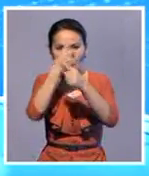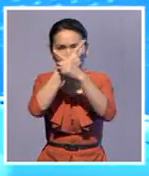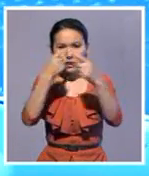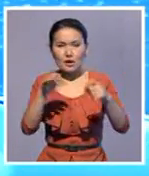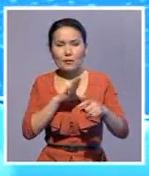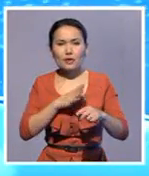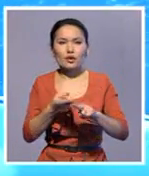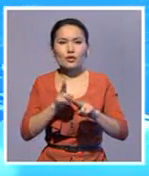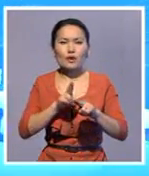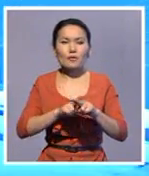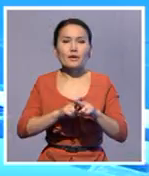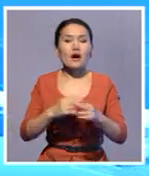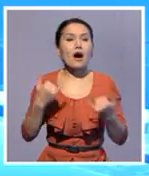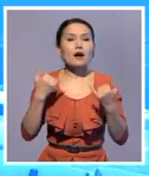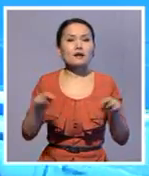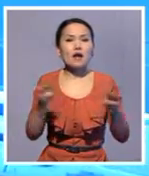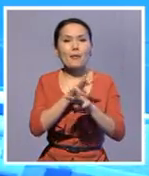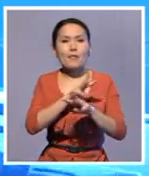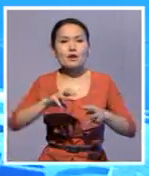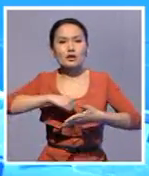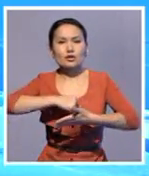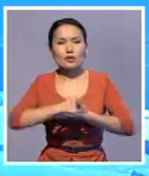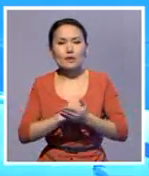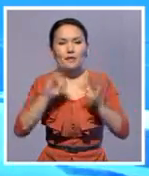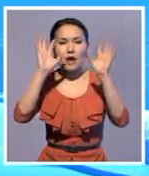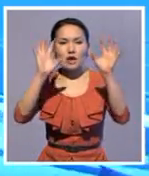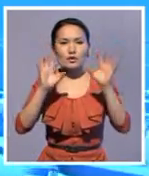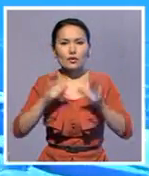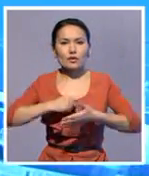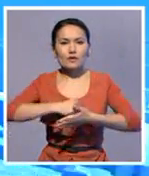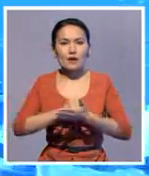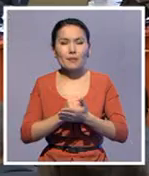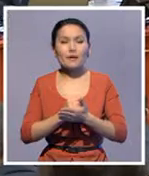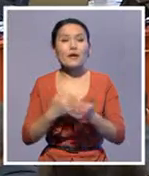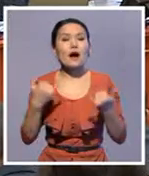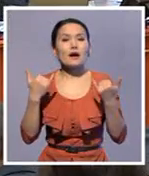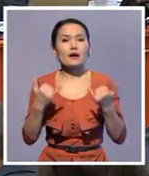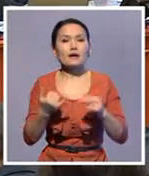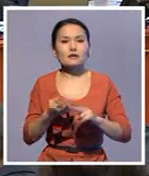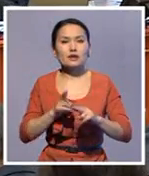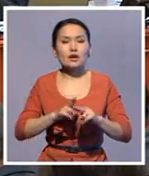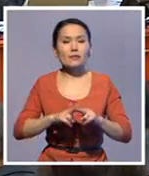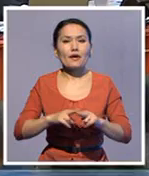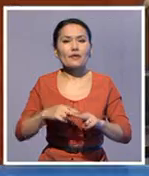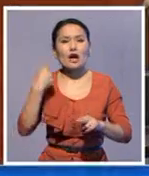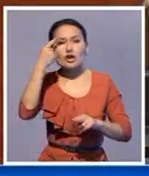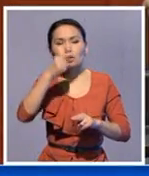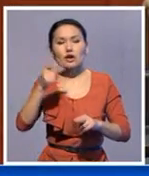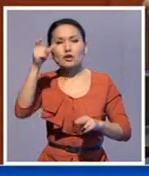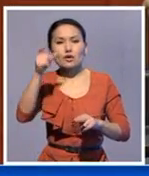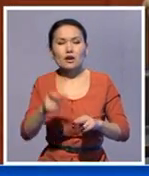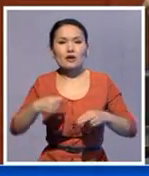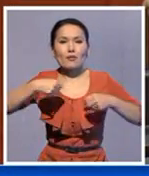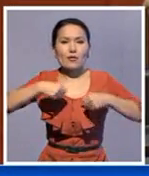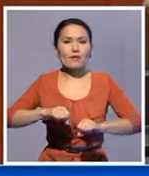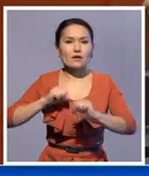Аталған құжат өткен жылдың соңында мәжілісте мақұлданып сенатқа жіберілген болатын. Бірақ заңда жеке тұлғалардың мүддесін қорғау ескерілмеген, яғни